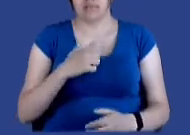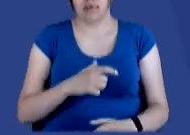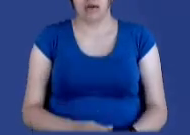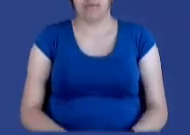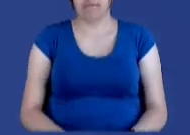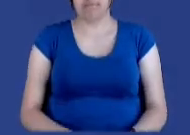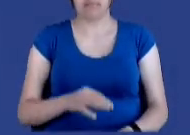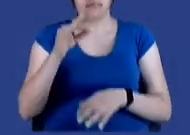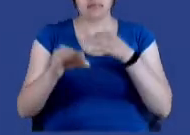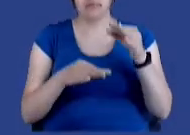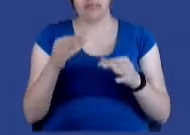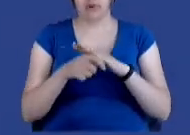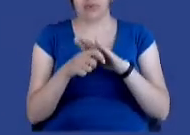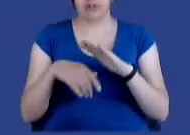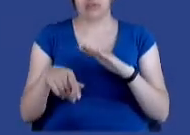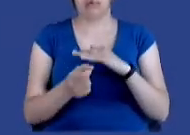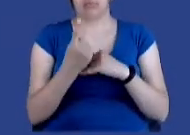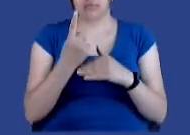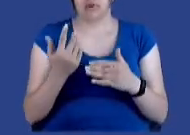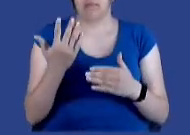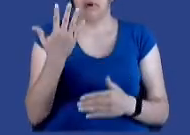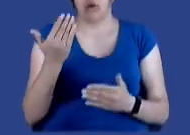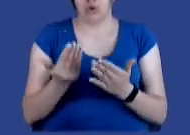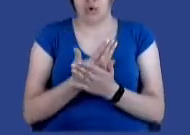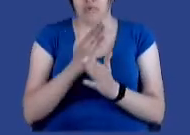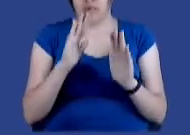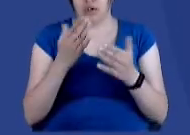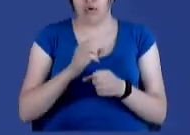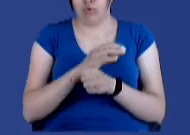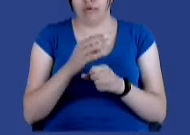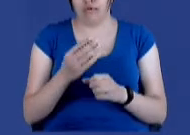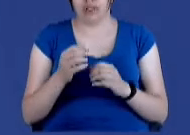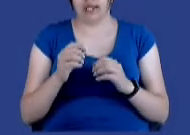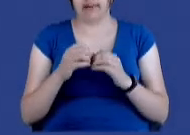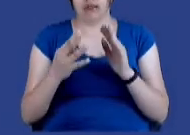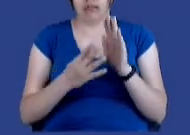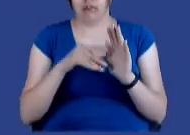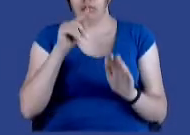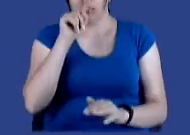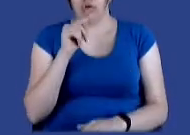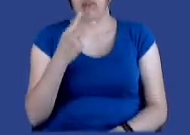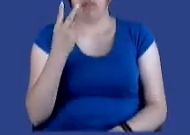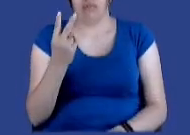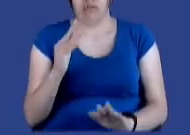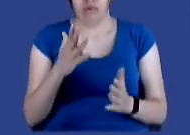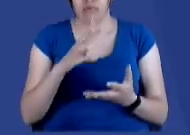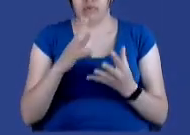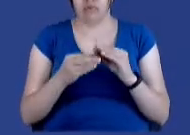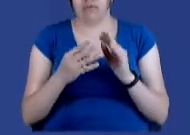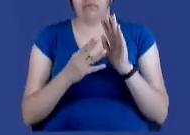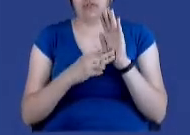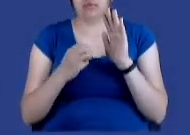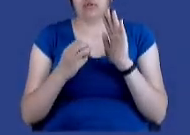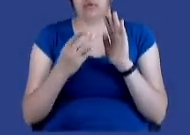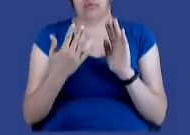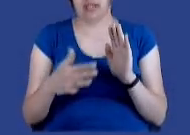А за добу на Донеччині виявили 5 нових випадків COVID-19, на Луганщині – 2. Загалом в Україні лабораторно підтверджено